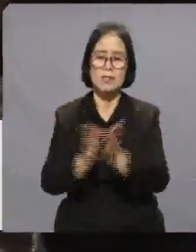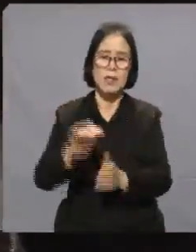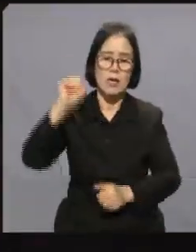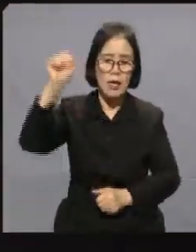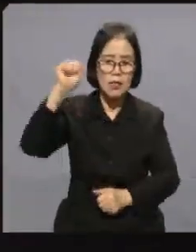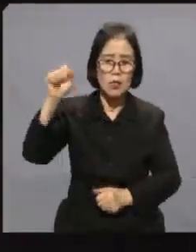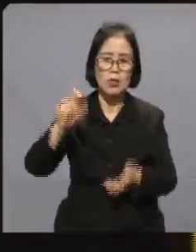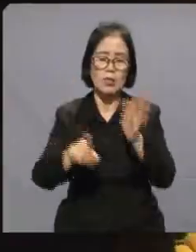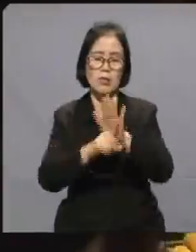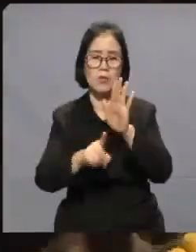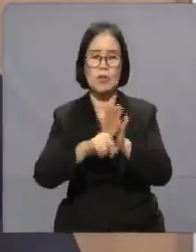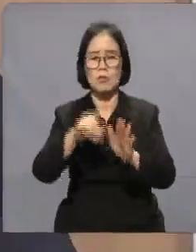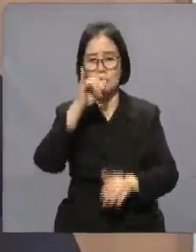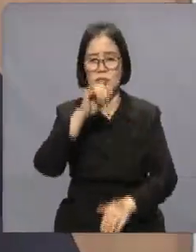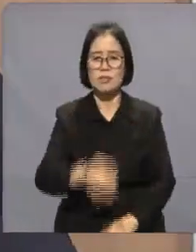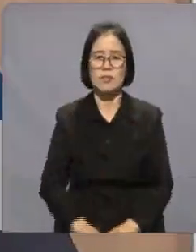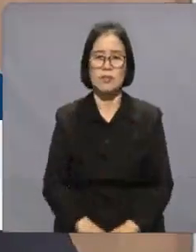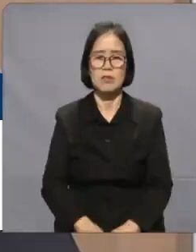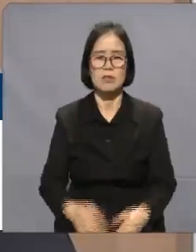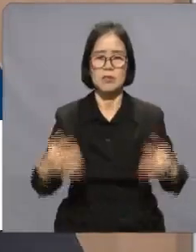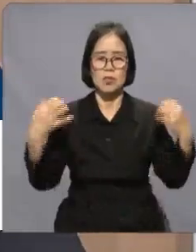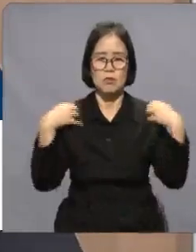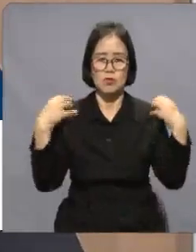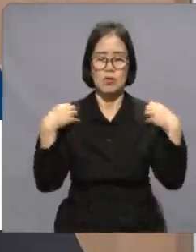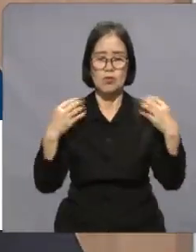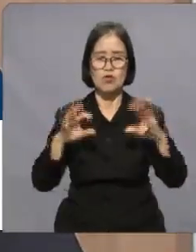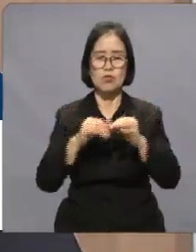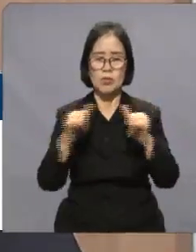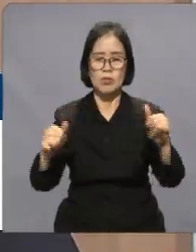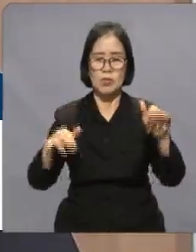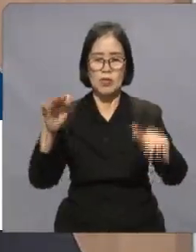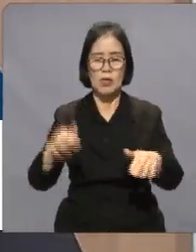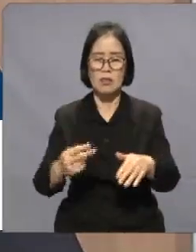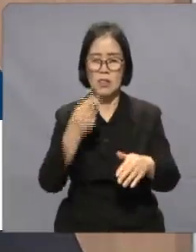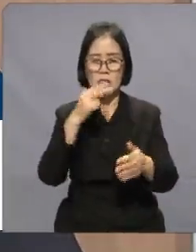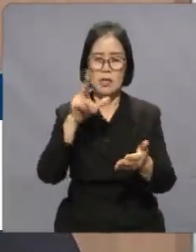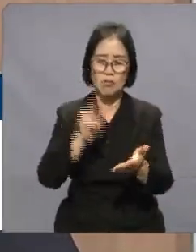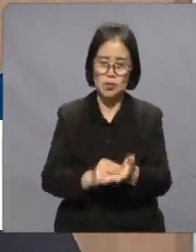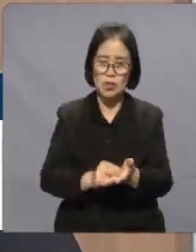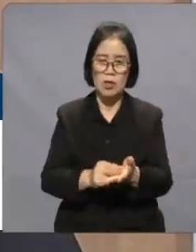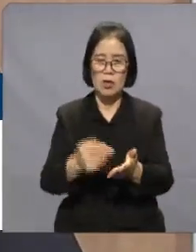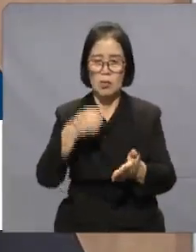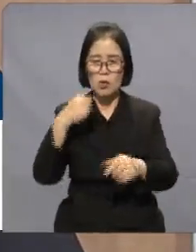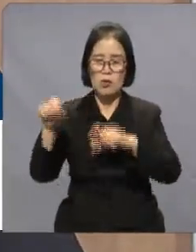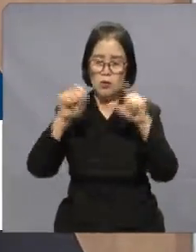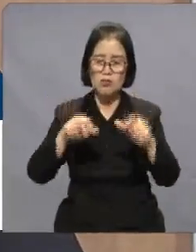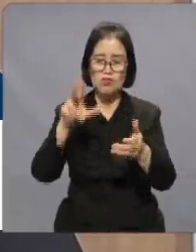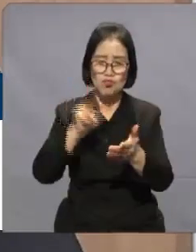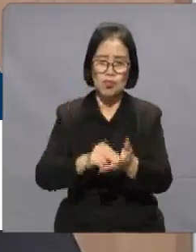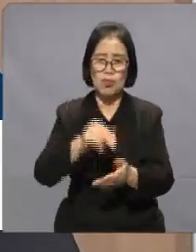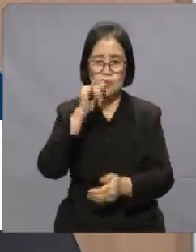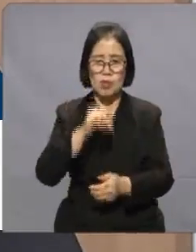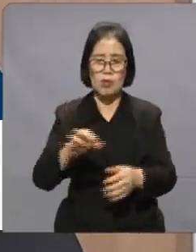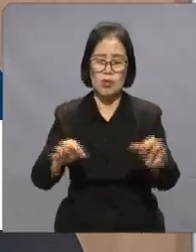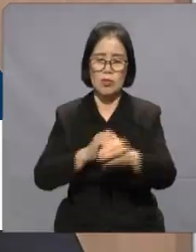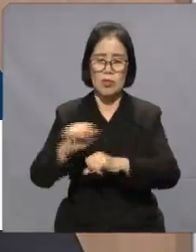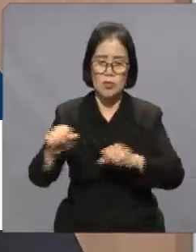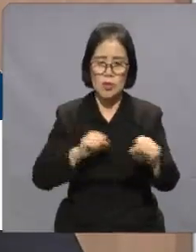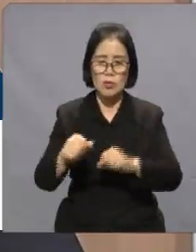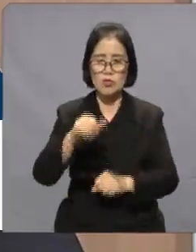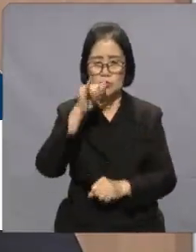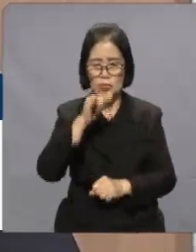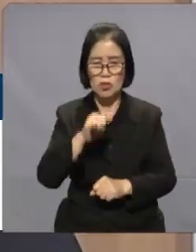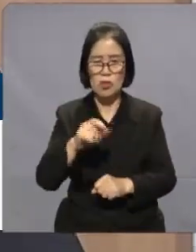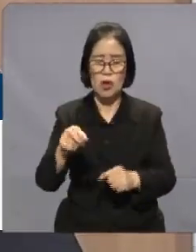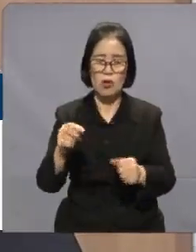행동까지 예고했습니다. 정부 차원에서 국민들을 상대로 또 생계 문제, 먹고 사는 문제가 달려 있는데 또 경제 활성화도